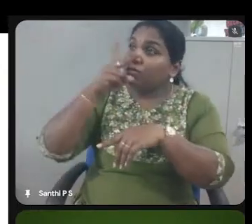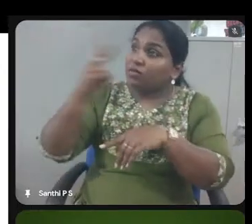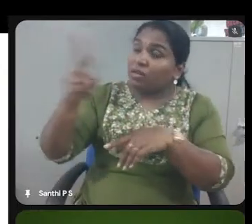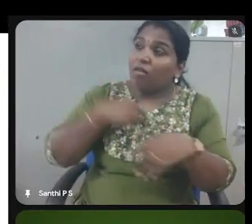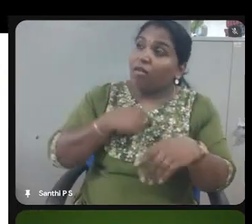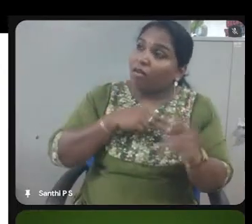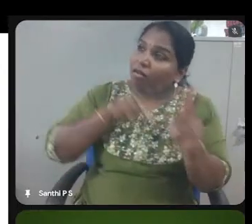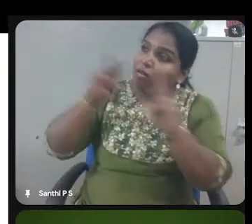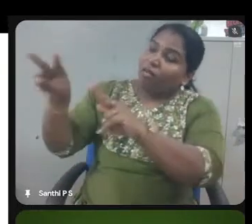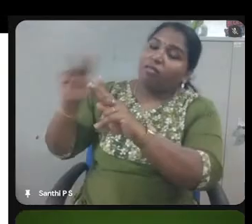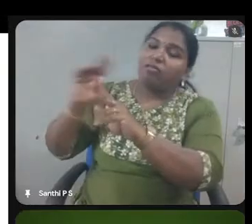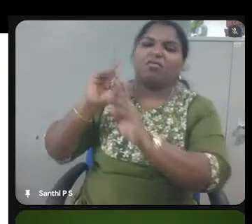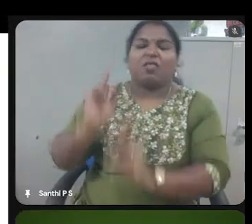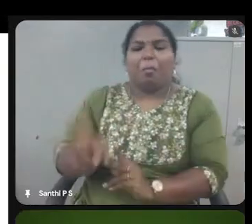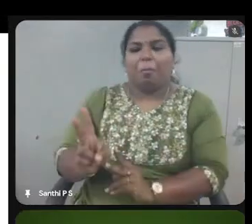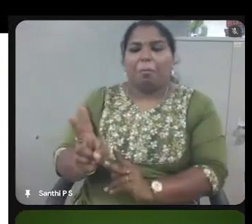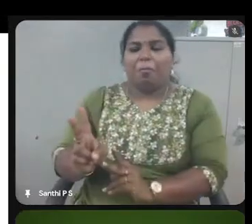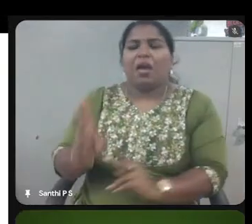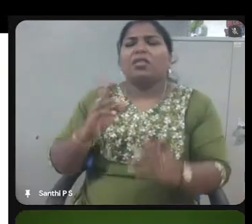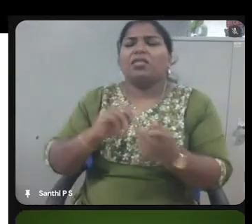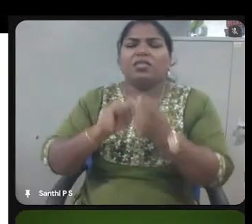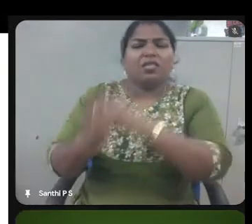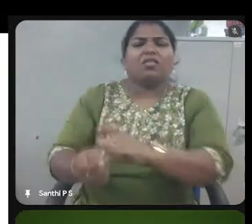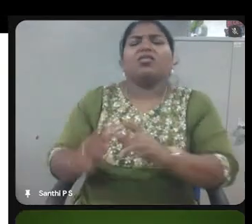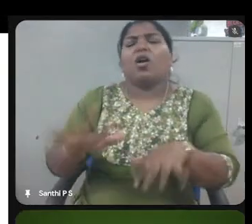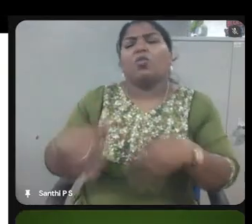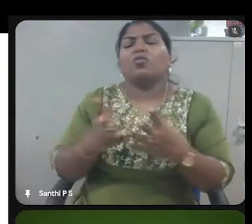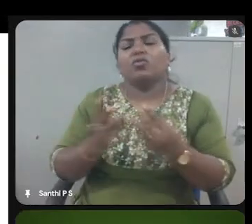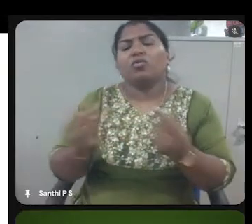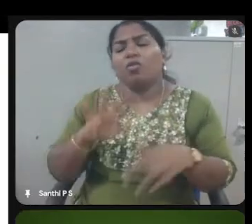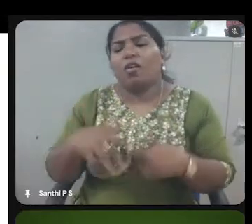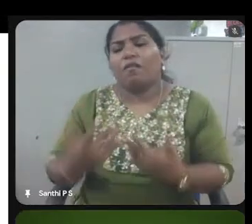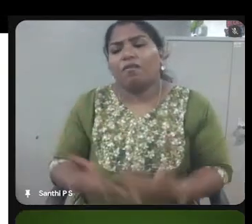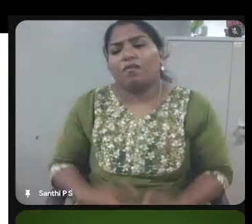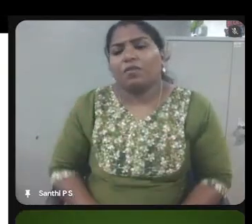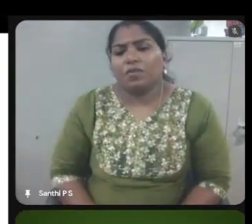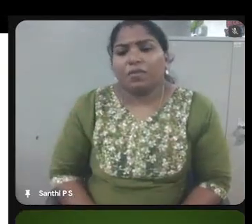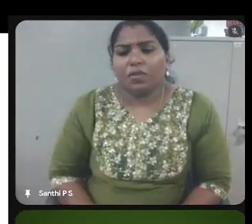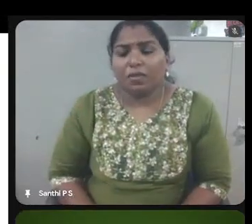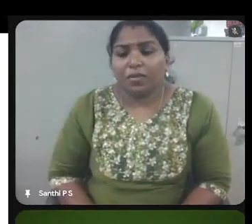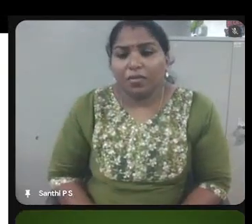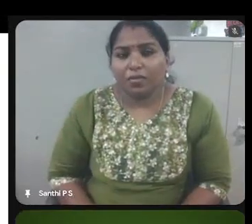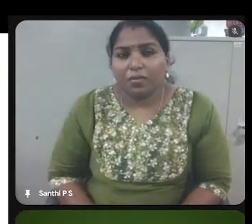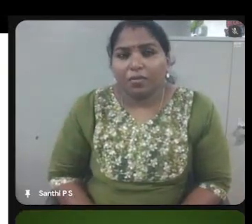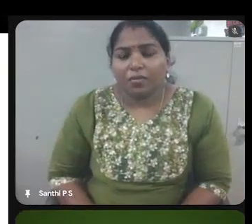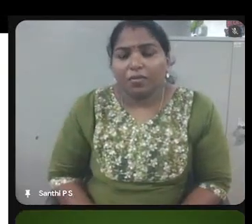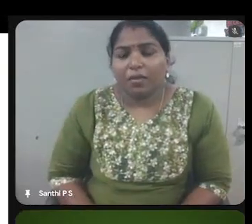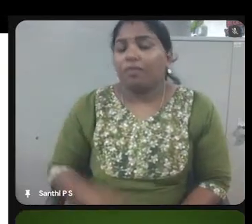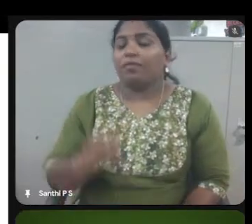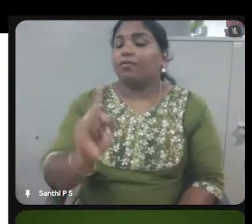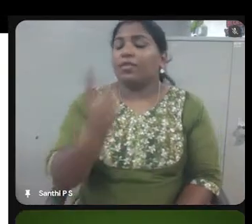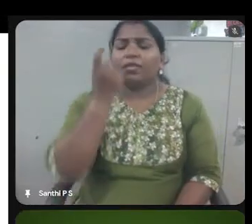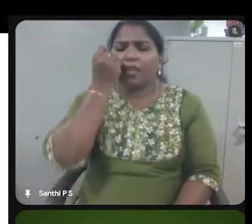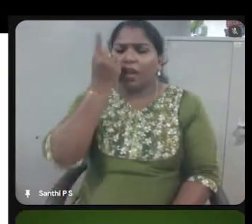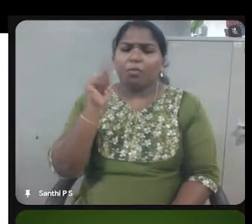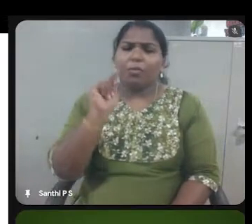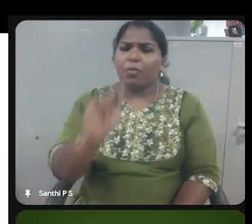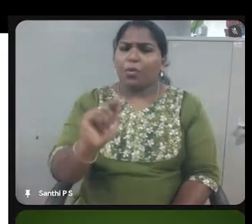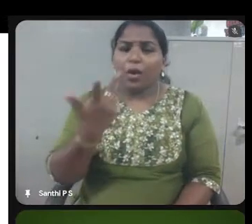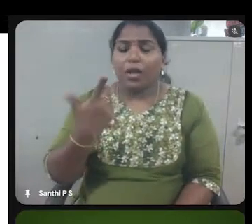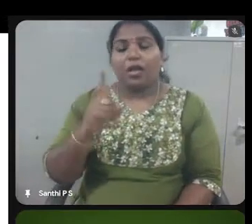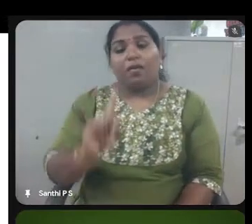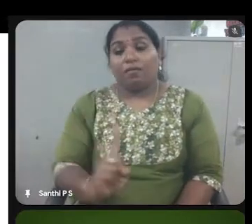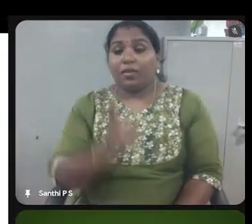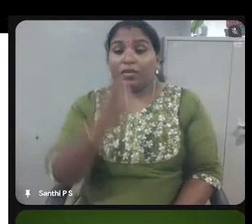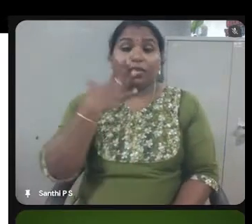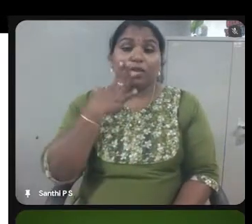ആണ്. അപ്പൊ അതിന് നമുക്ക് എന്ത് അഡ്വൈസ് കൊടുക്കാൻ പറ്റും? ആക്ച്വലി ഡോക്ടർ ബിന്ദു, ദ ഫസ്റ്റ് തിങ് ആദ്യം നമ്മൾ മനസ്സിലാക്കേണ്ടത് ഡെഫിനറ്റ്ലി പ്രിഫറൻസ് നമുക്ക്